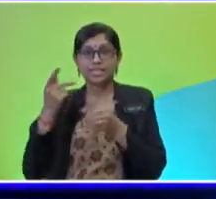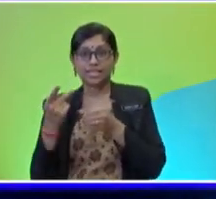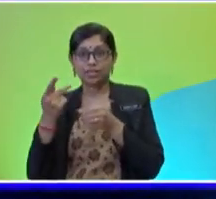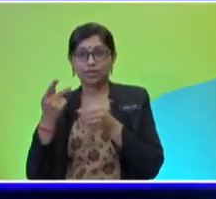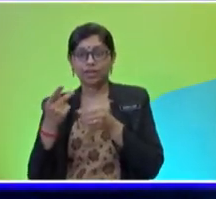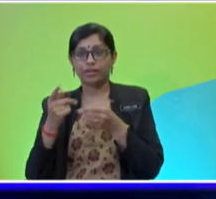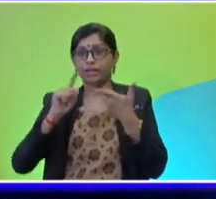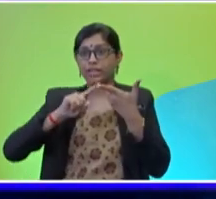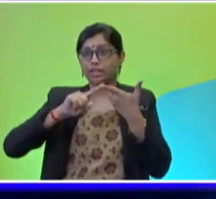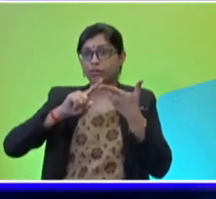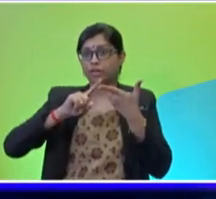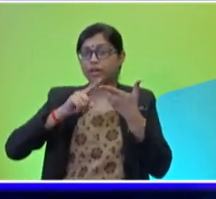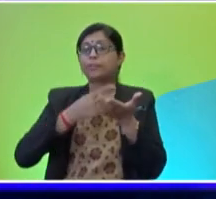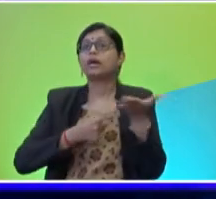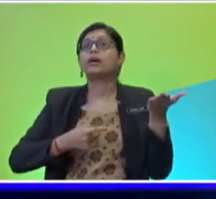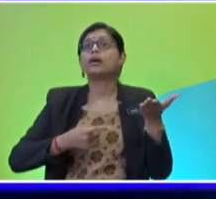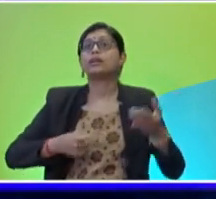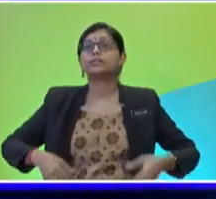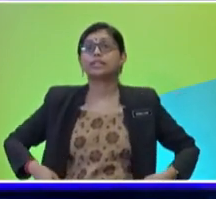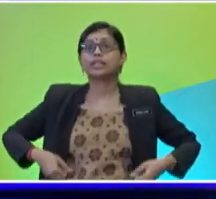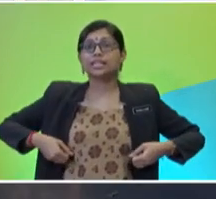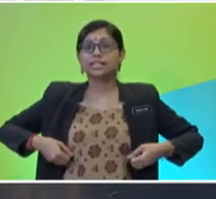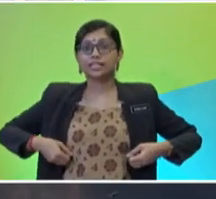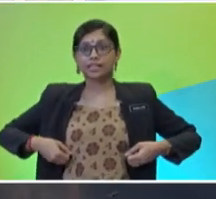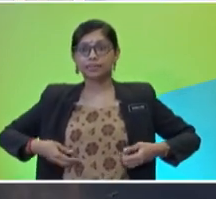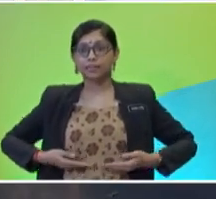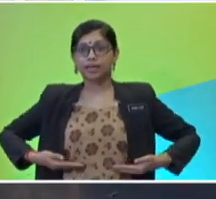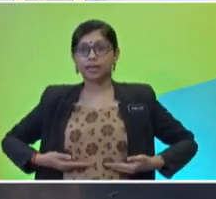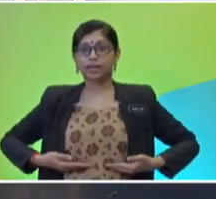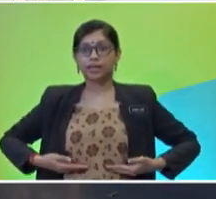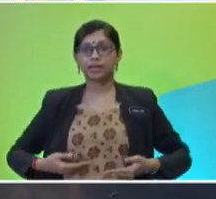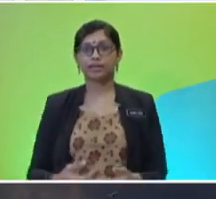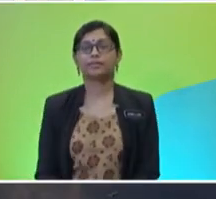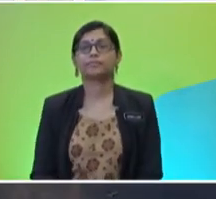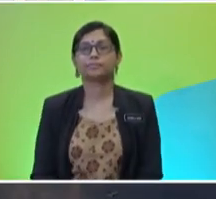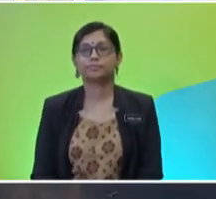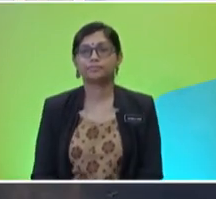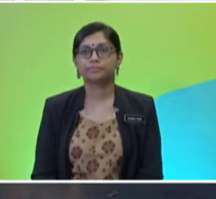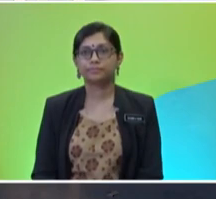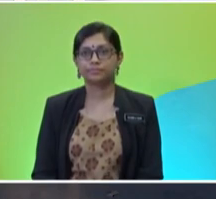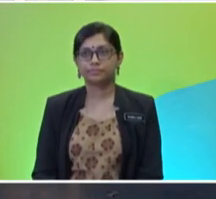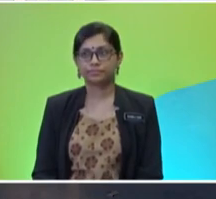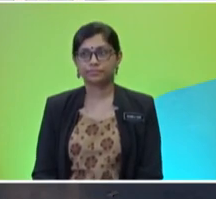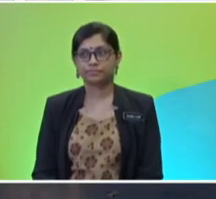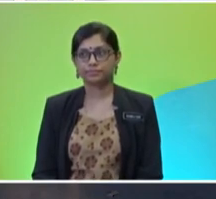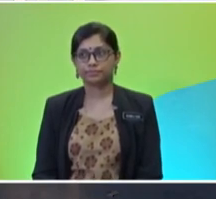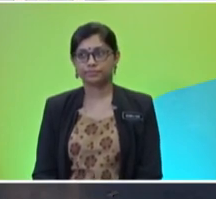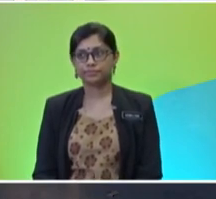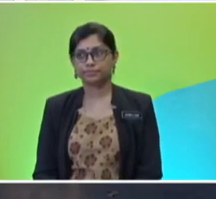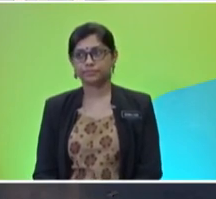Langkah kedua apa dia? Langkah kedua cikgu. Tarik seluar ke paras